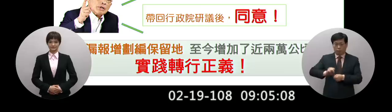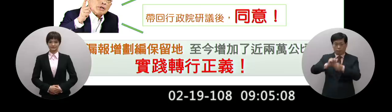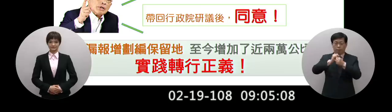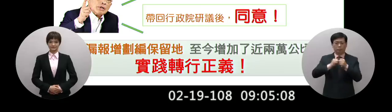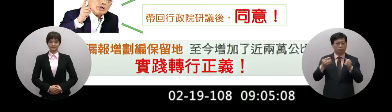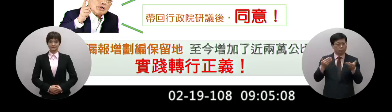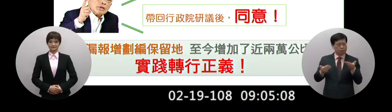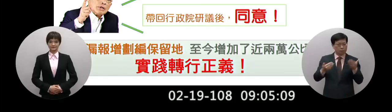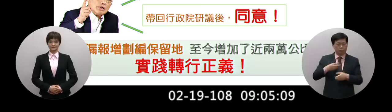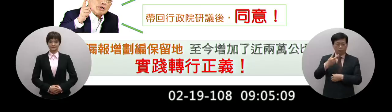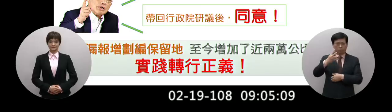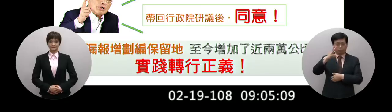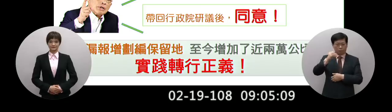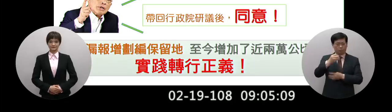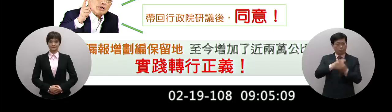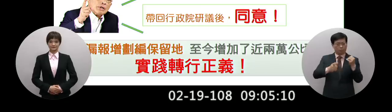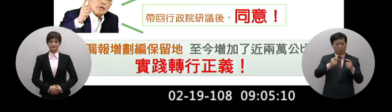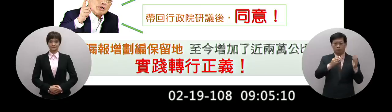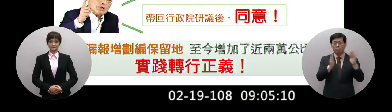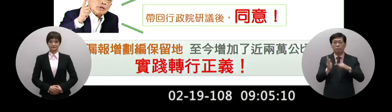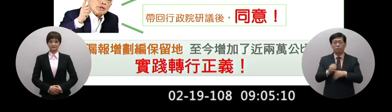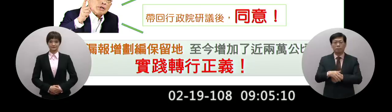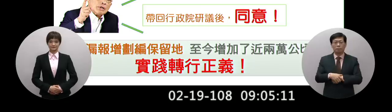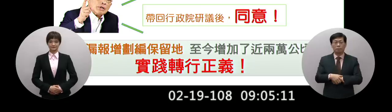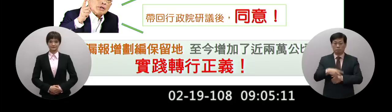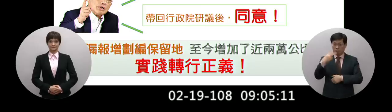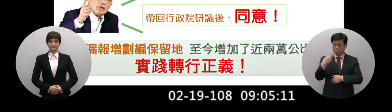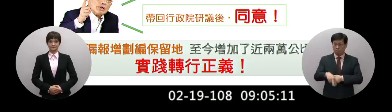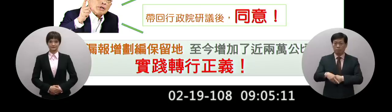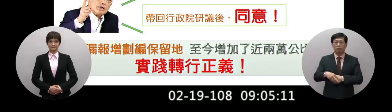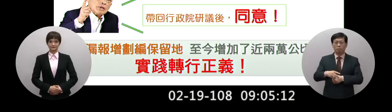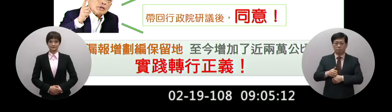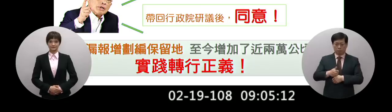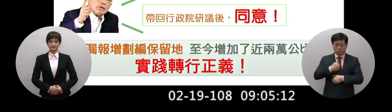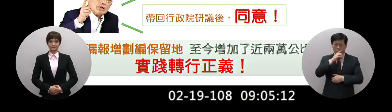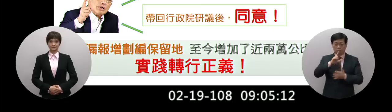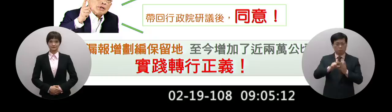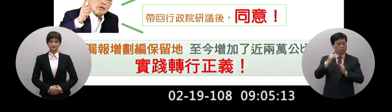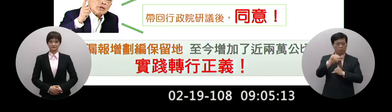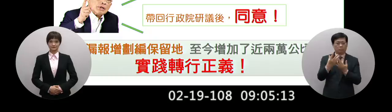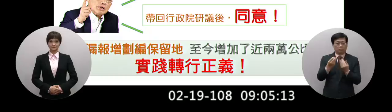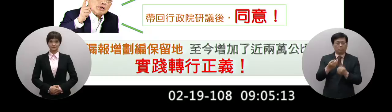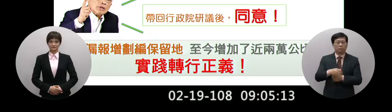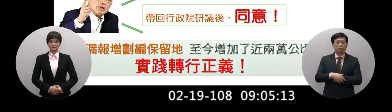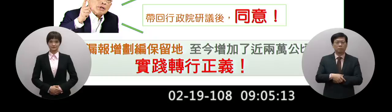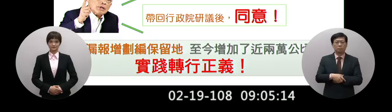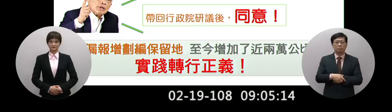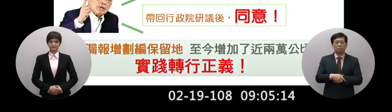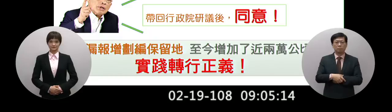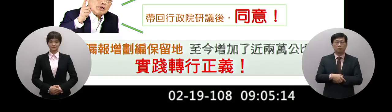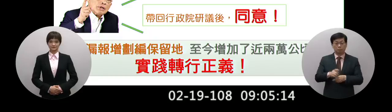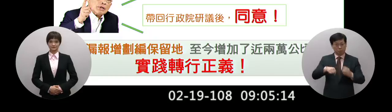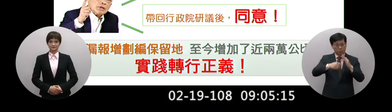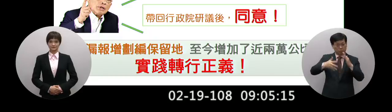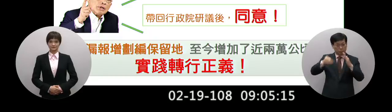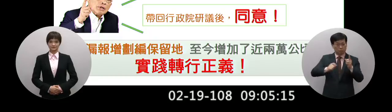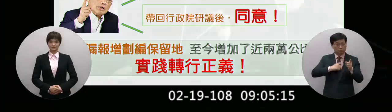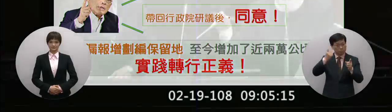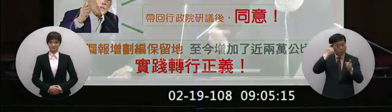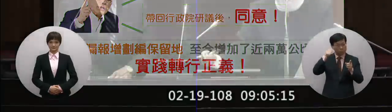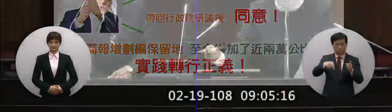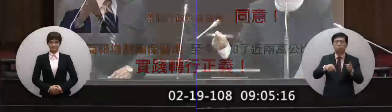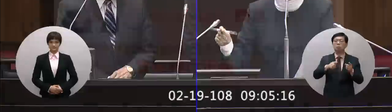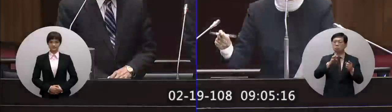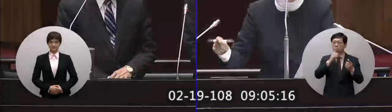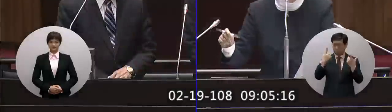了将近20000公顷，而且并且没有时间的限制。院长，这个就